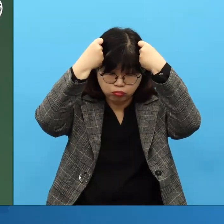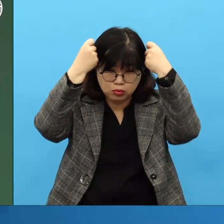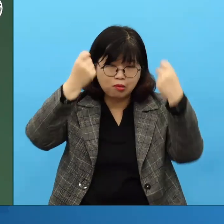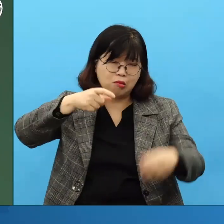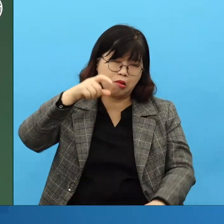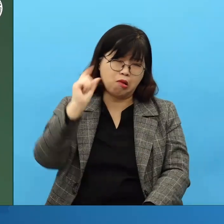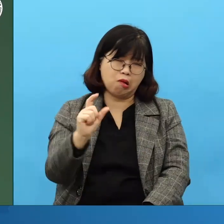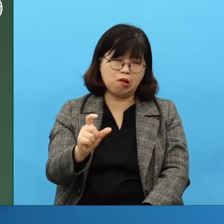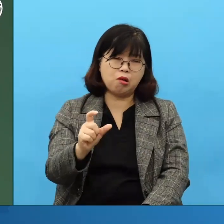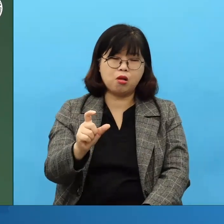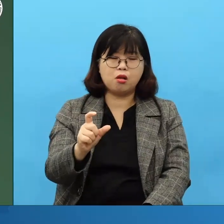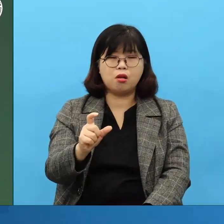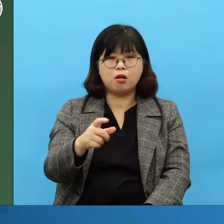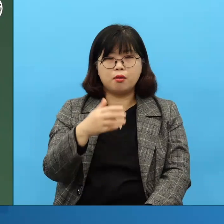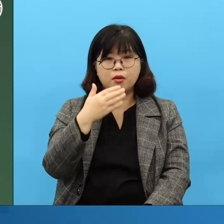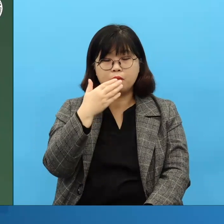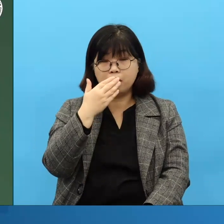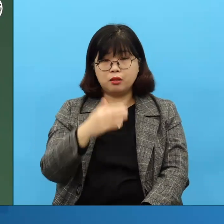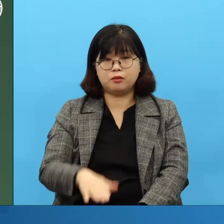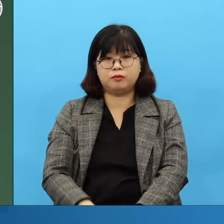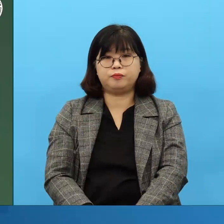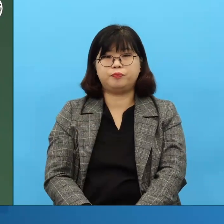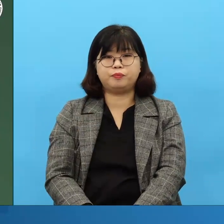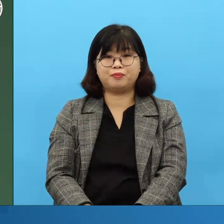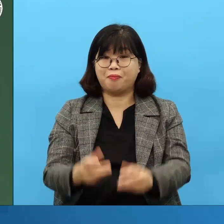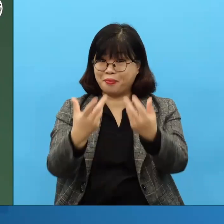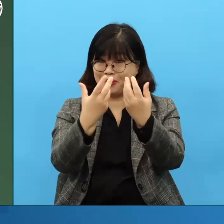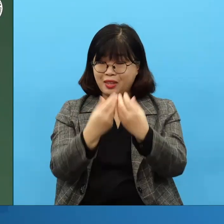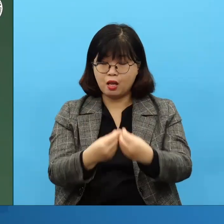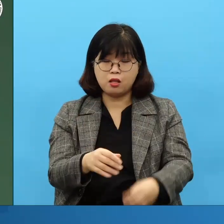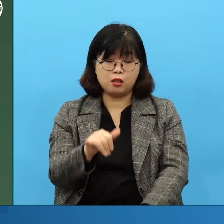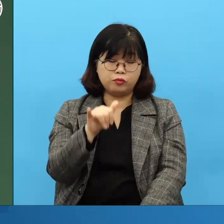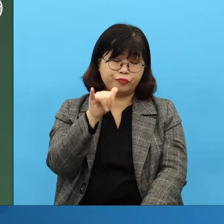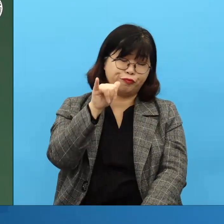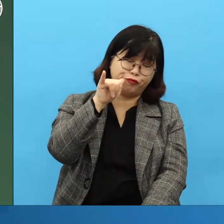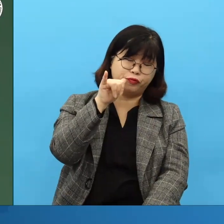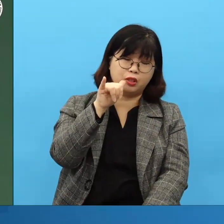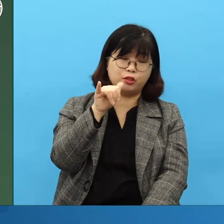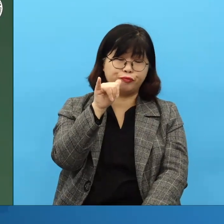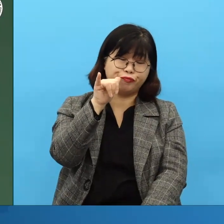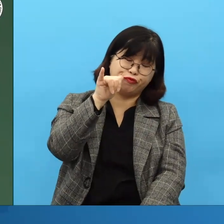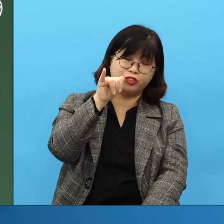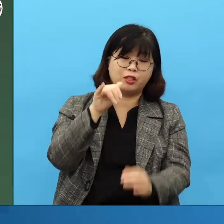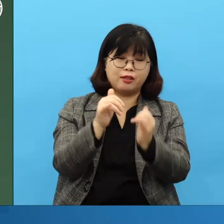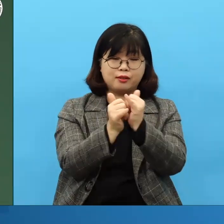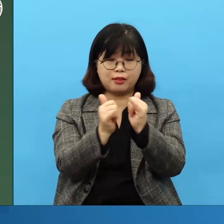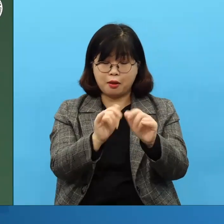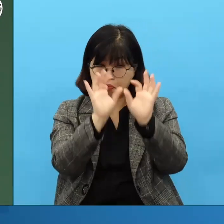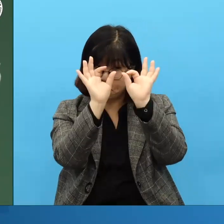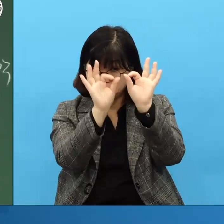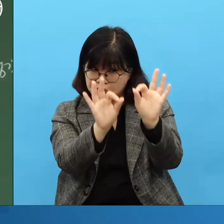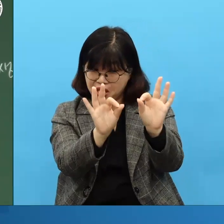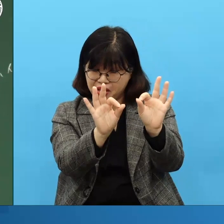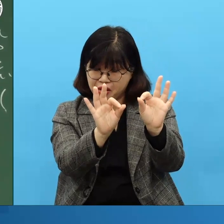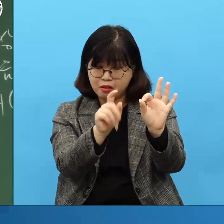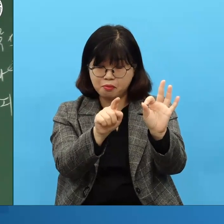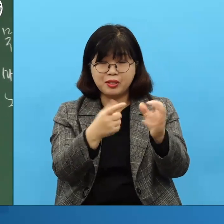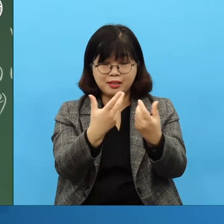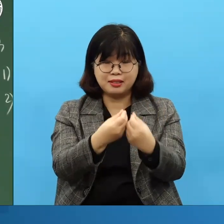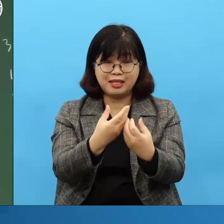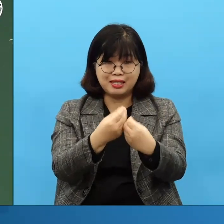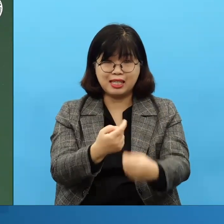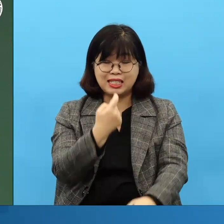아니고 뇌에 각인돼요. Those with addictions, it's not an imprint in their physical bodies, it's an imprint in their brains. 마약 중독된 사람이